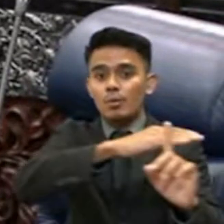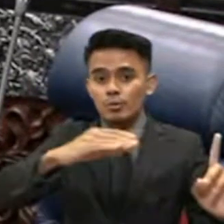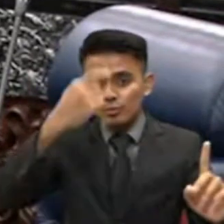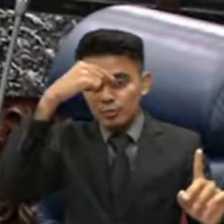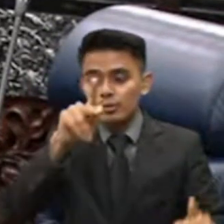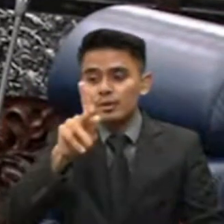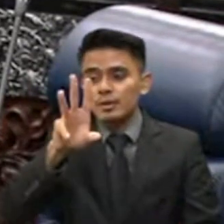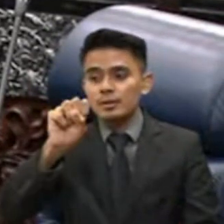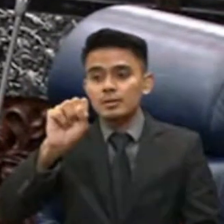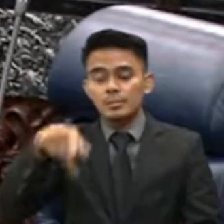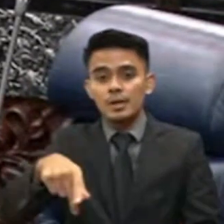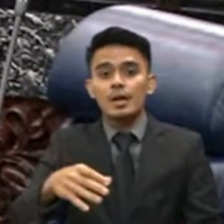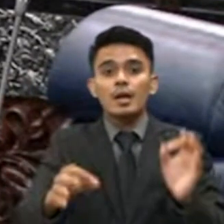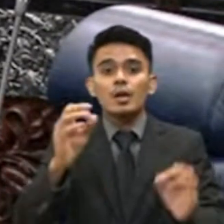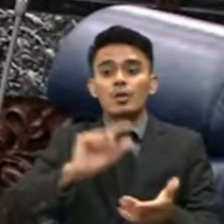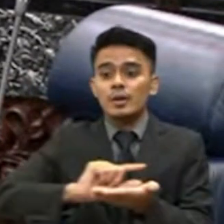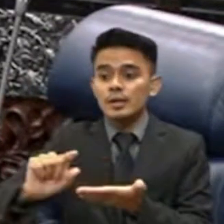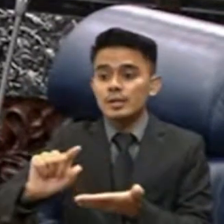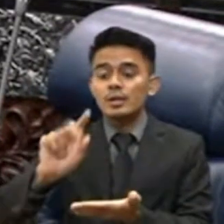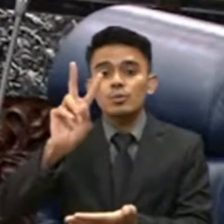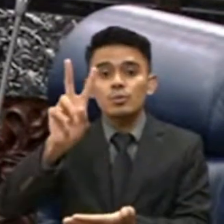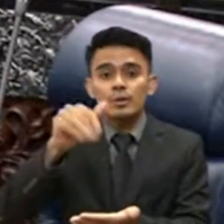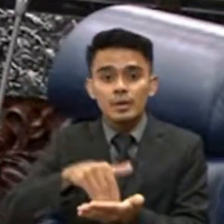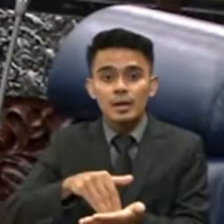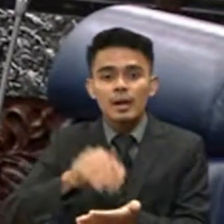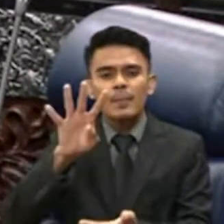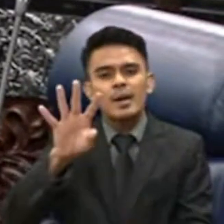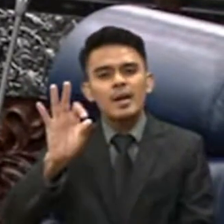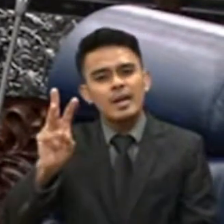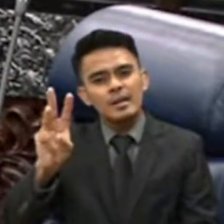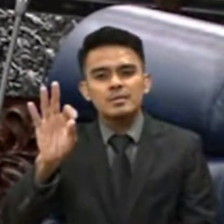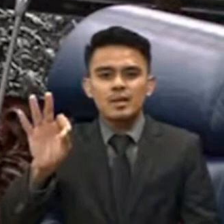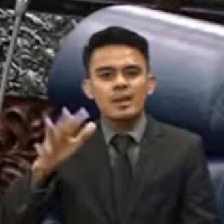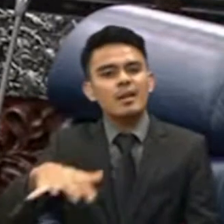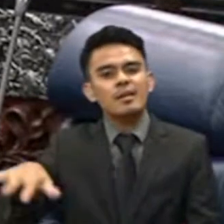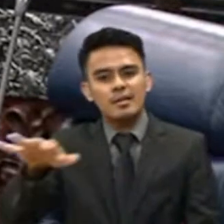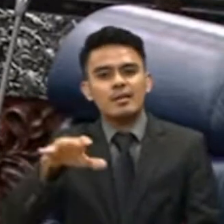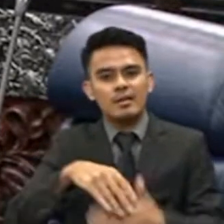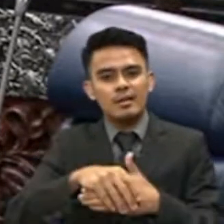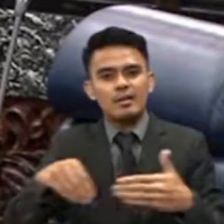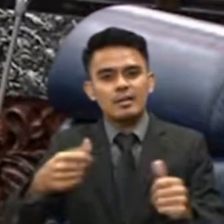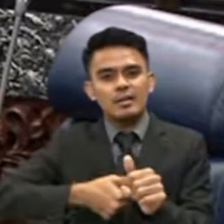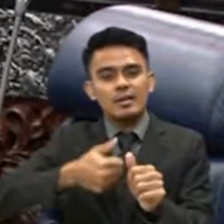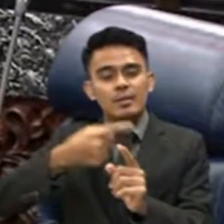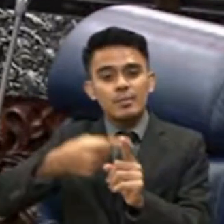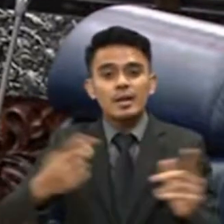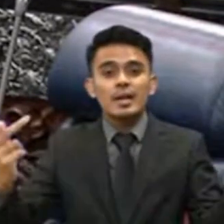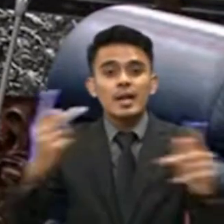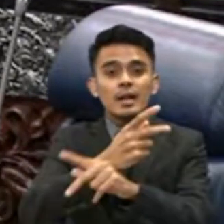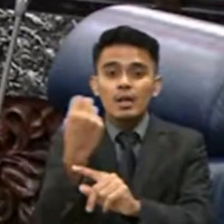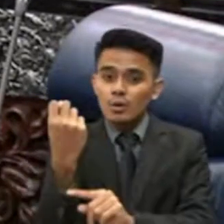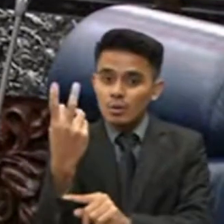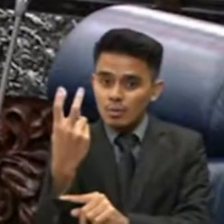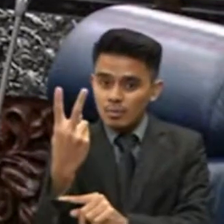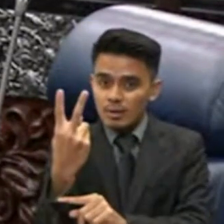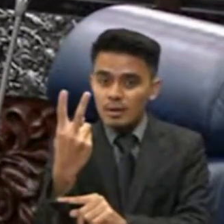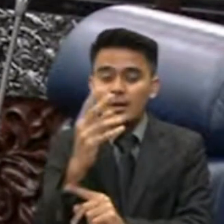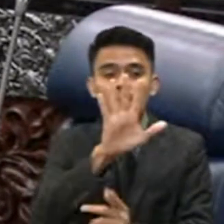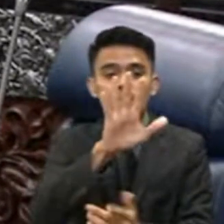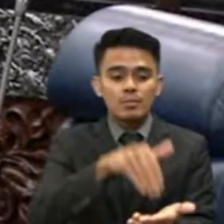gaji 2000 potongan 460 Ringgit sebulan sekali dengan 12